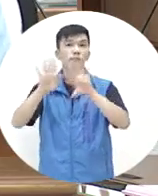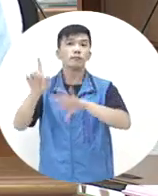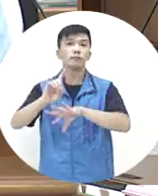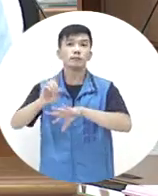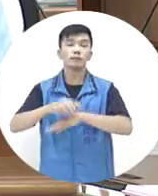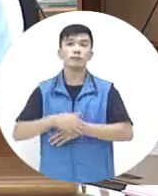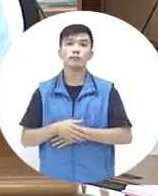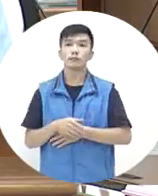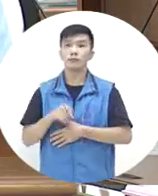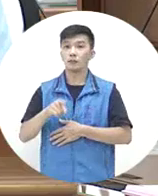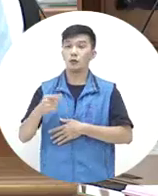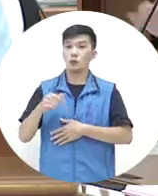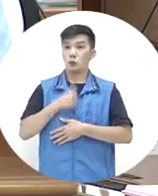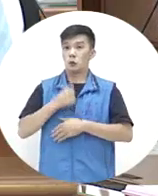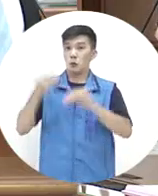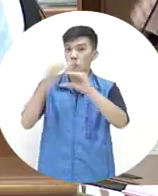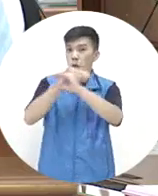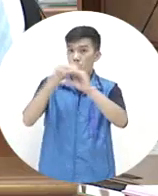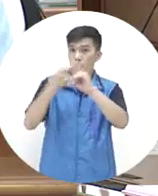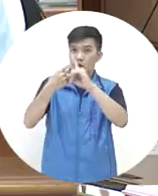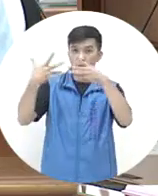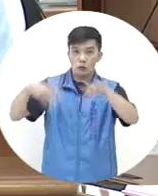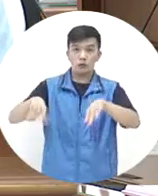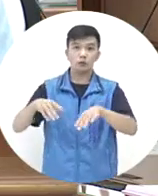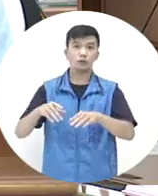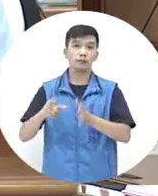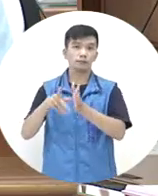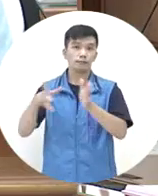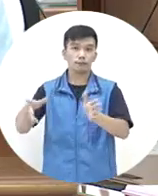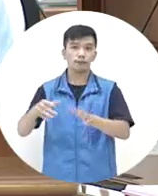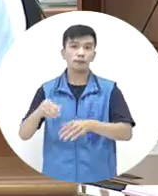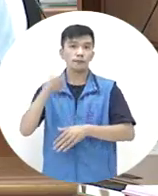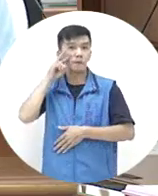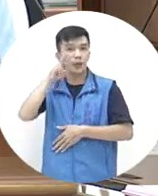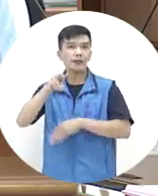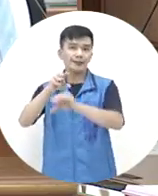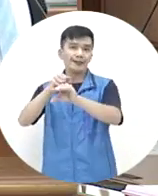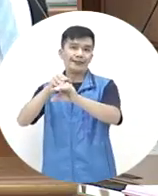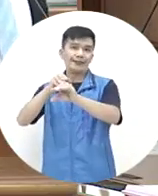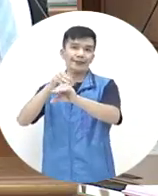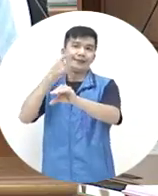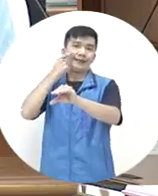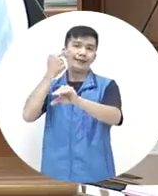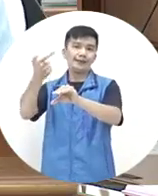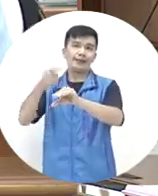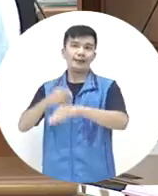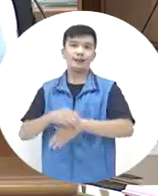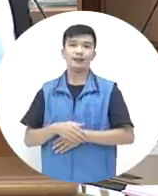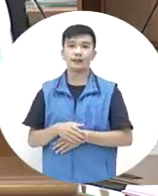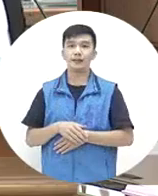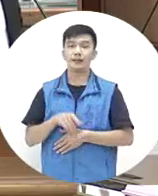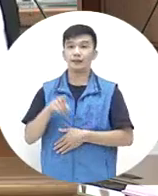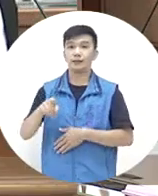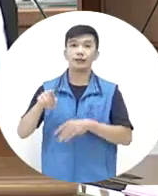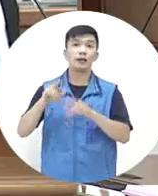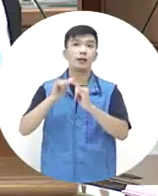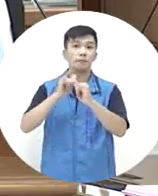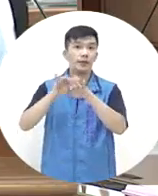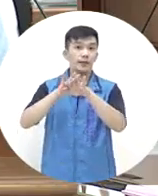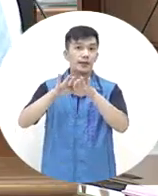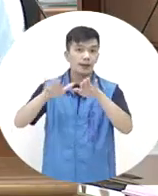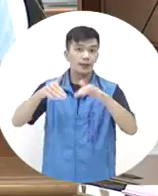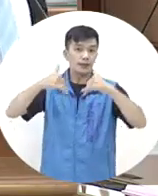个是尖峰时间呐、啊，下班时间，看到的吼、哦，都是塞车啦。他在民安街，整个民安街吼、哦，几乎